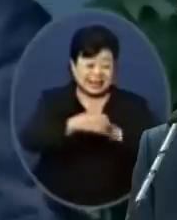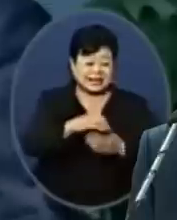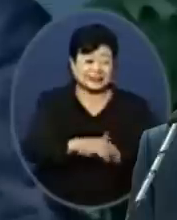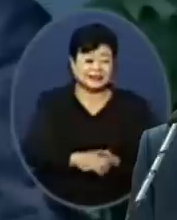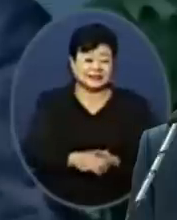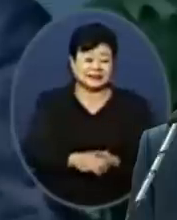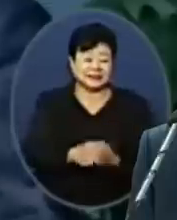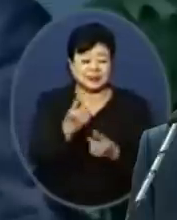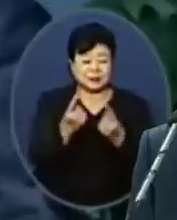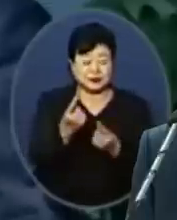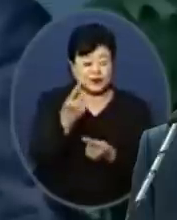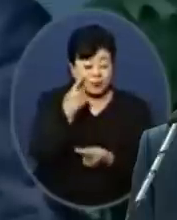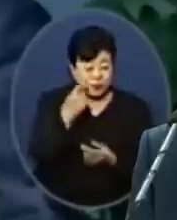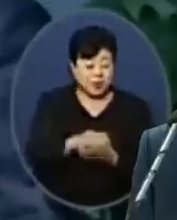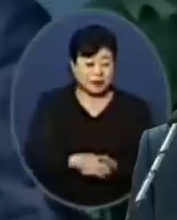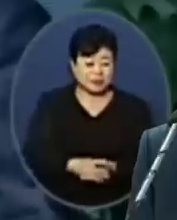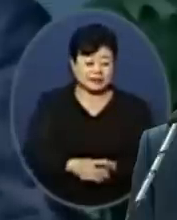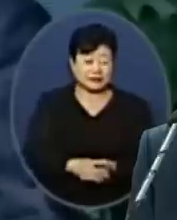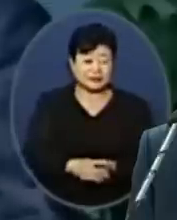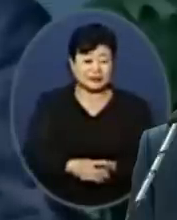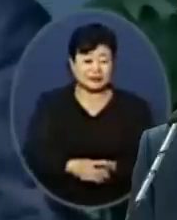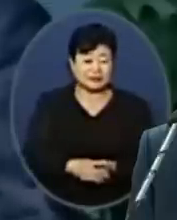세계를 가지고 비교해보면